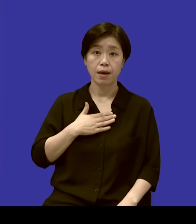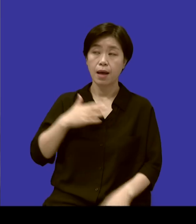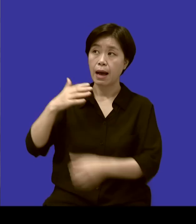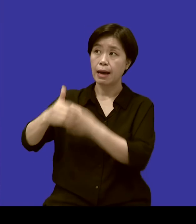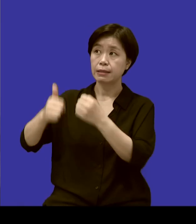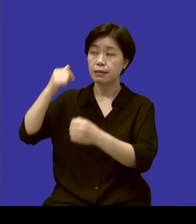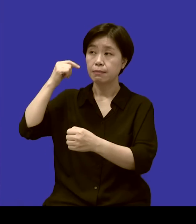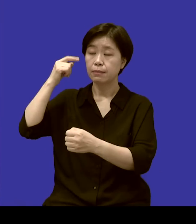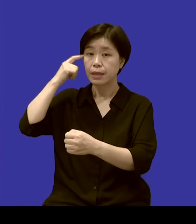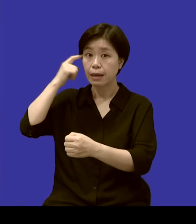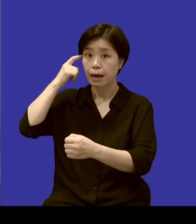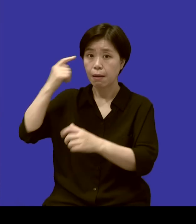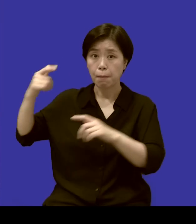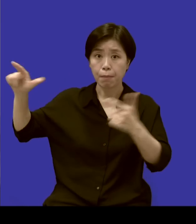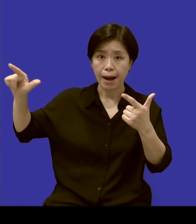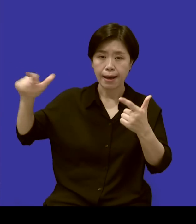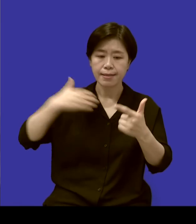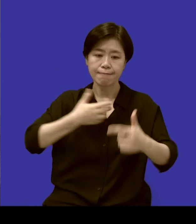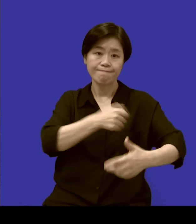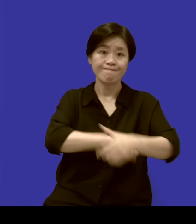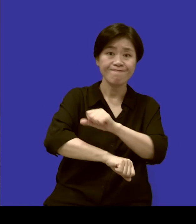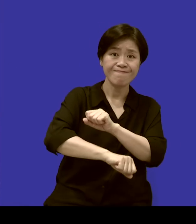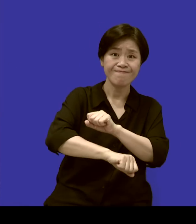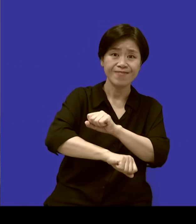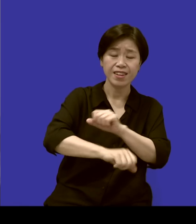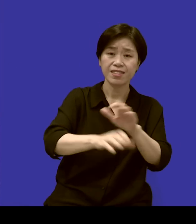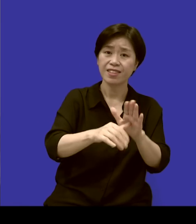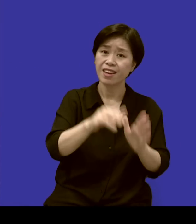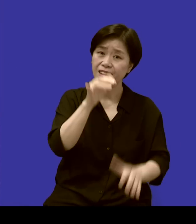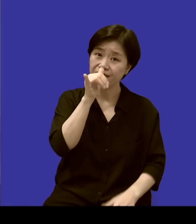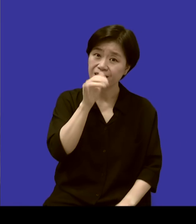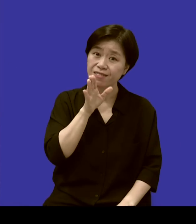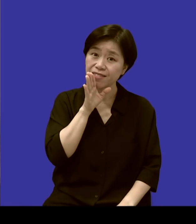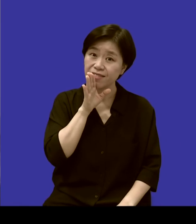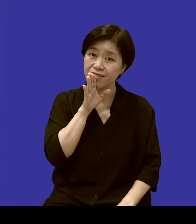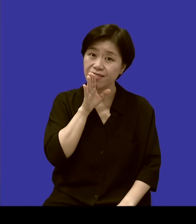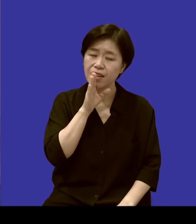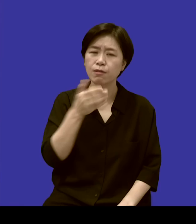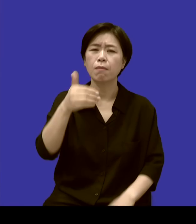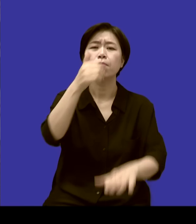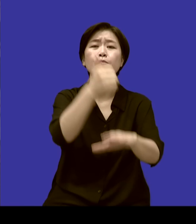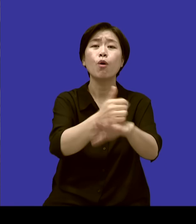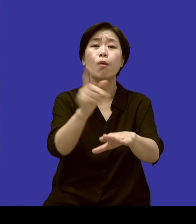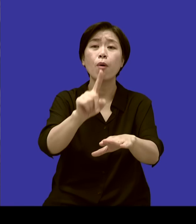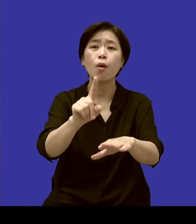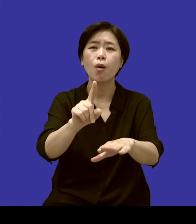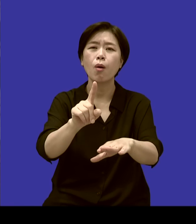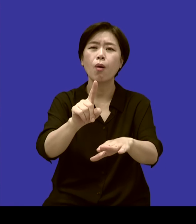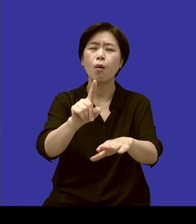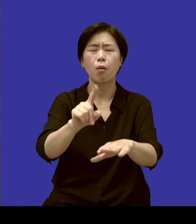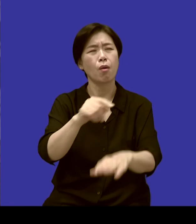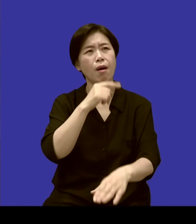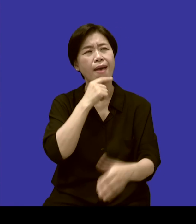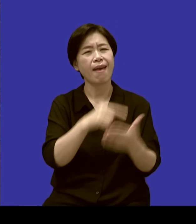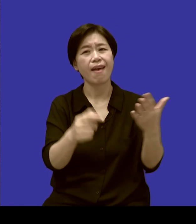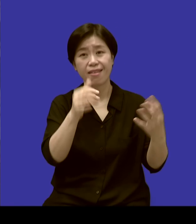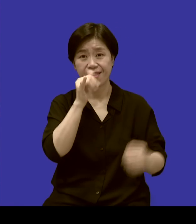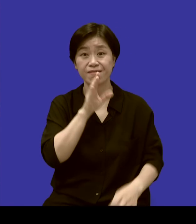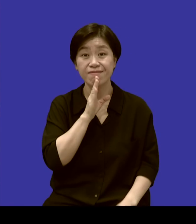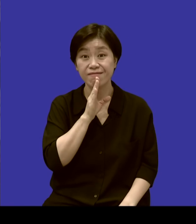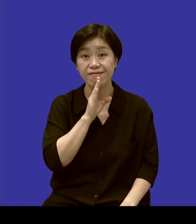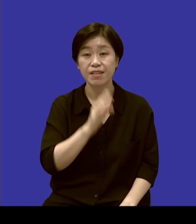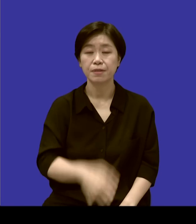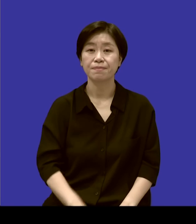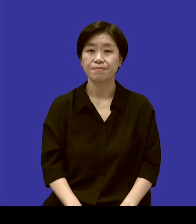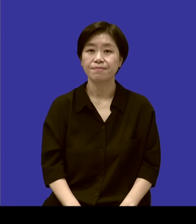네. 근데 또 내가 앞서가면 내가 경험상으로는 또 선한 열매가 안 될 때도 있어요. 예. 그래서 트러블이 날 때도